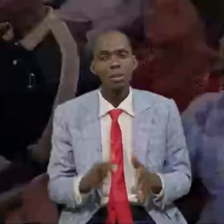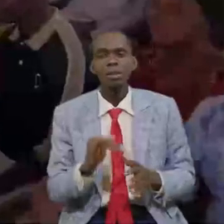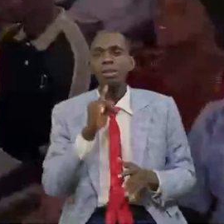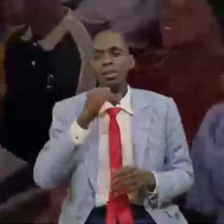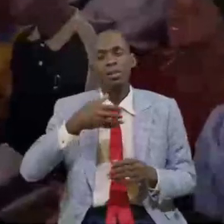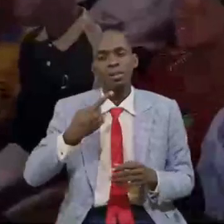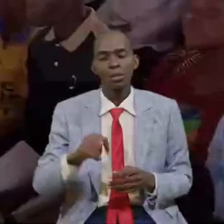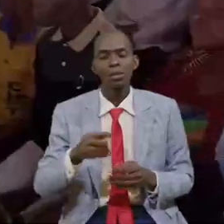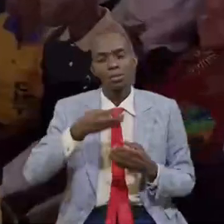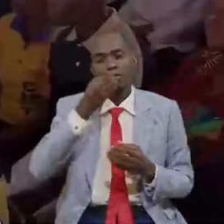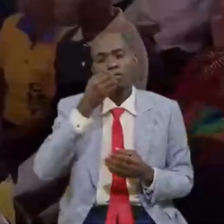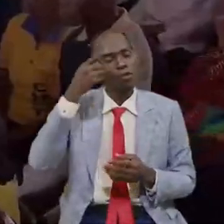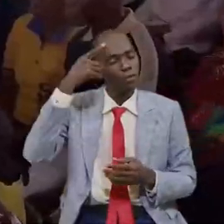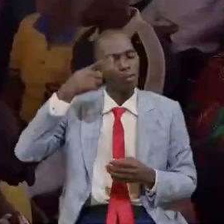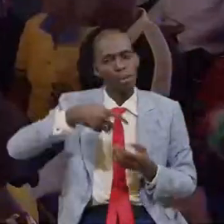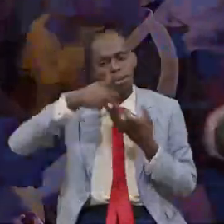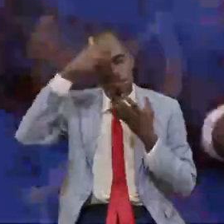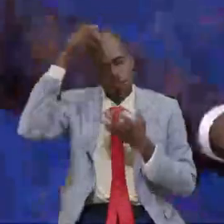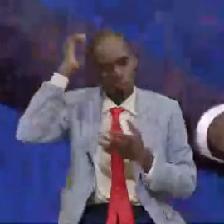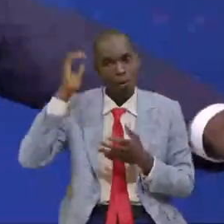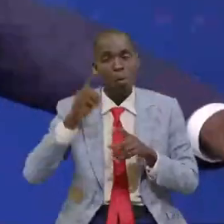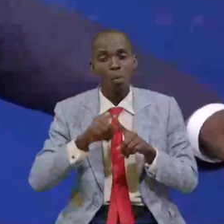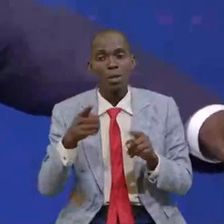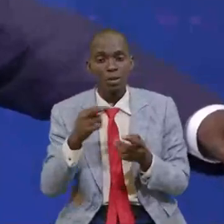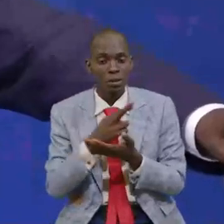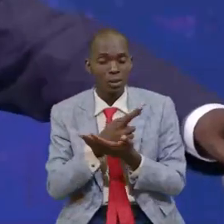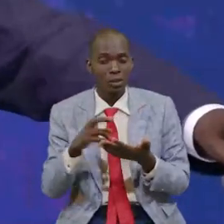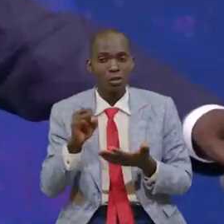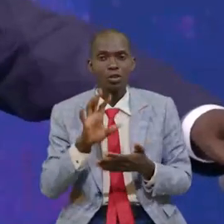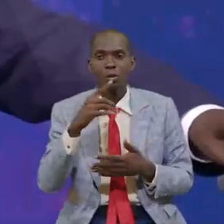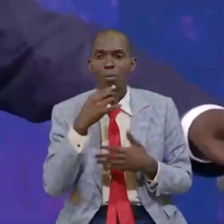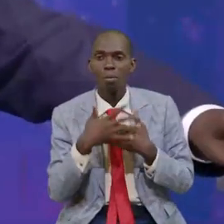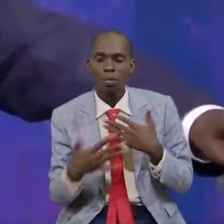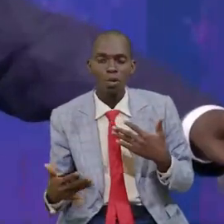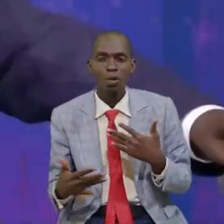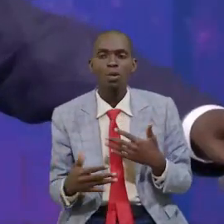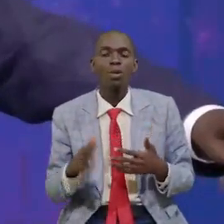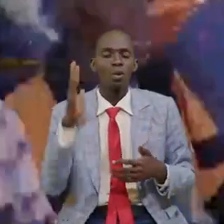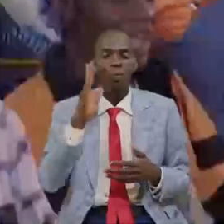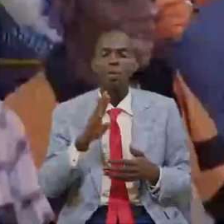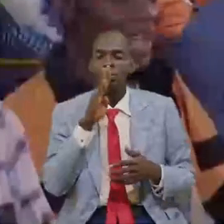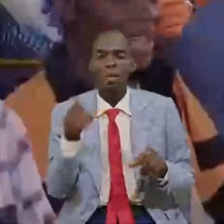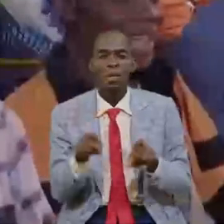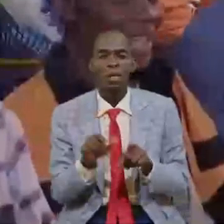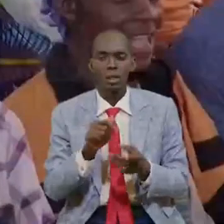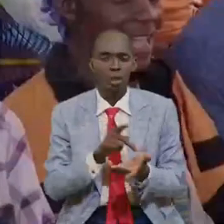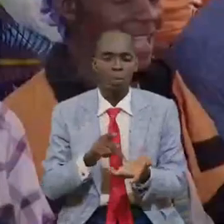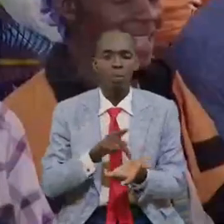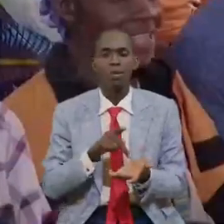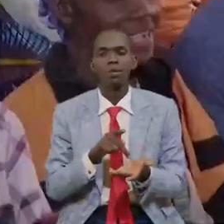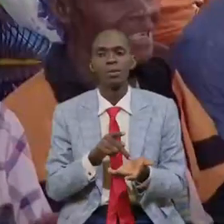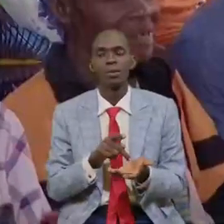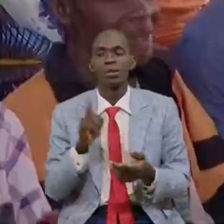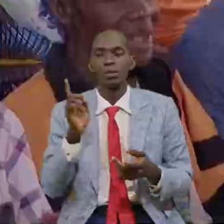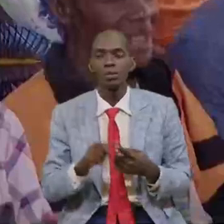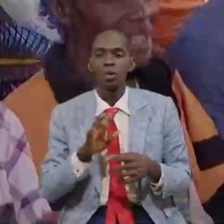sont la viande pour le diable, les justes. Ton sang sera un poison pour eux,